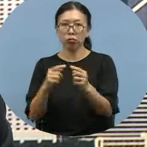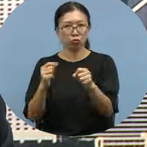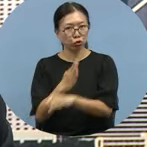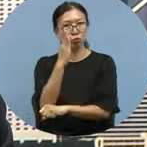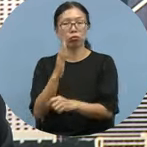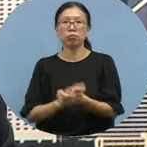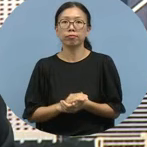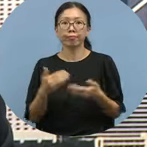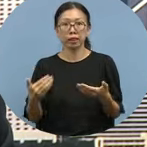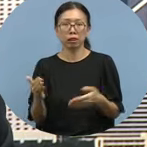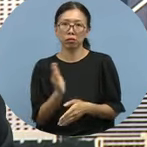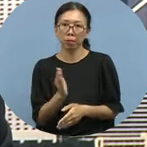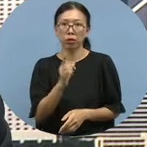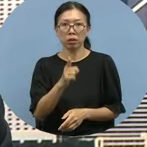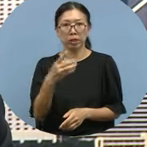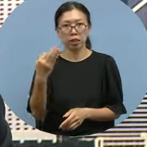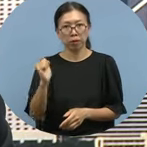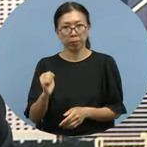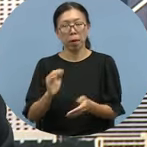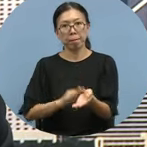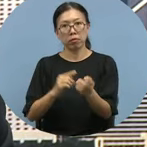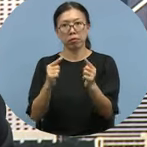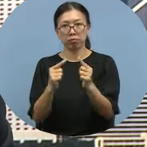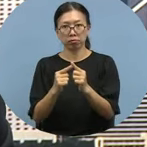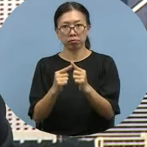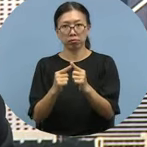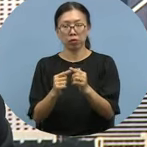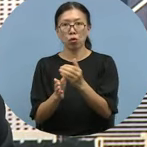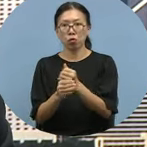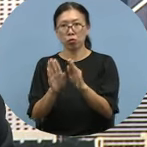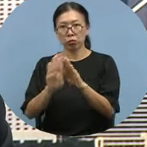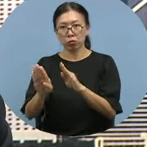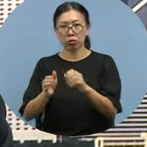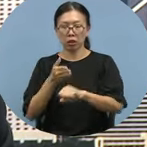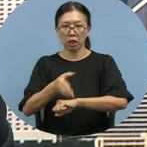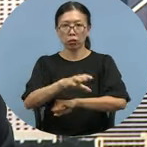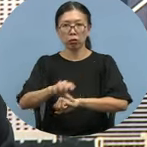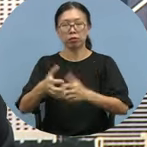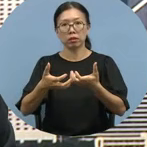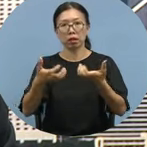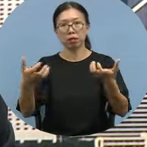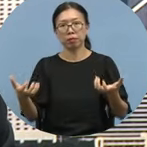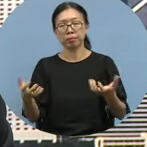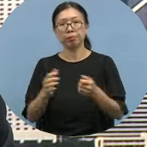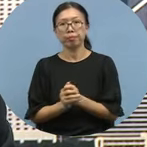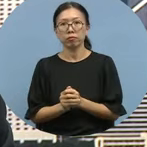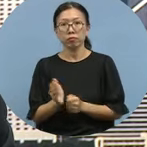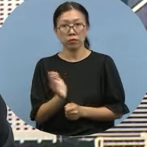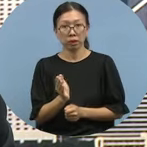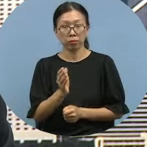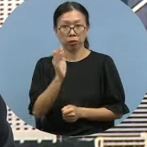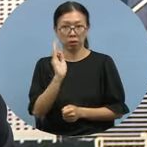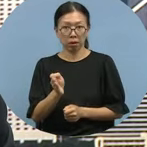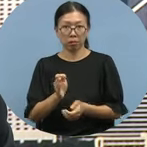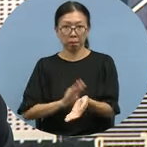而家咧，我哋大約仲有130名嘅病人咧，係喺鯉魚門社區隔離設施。若冇啦，有300名嘅病人